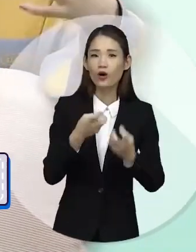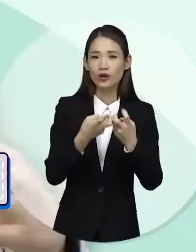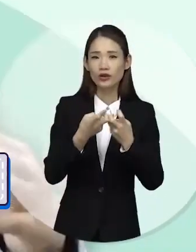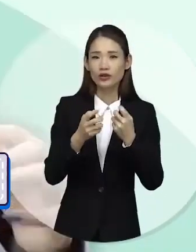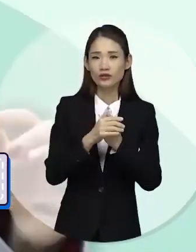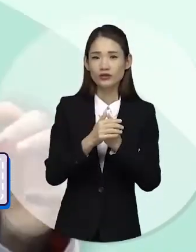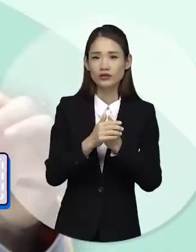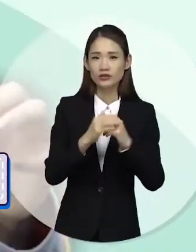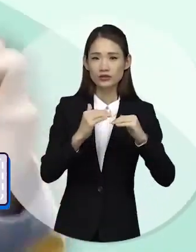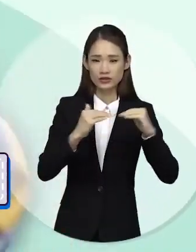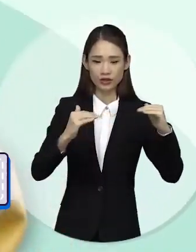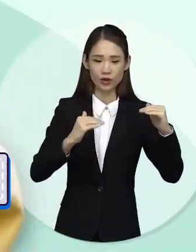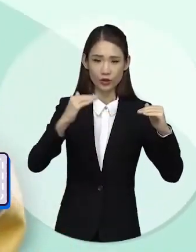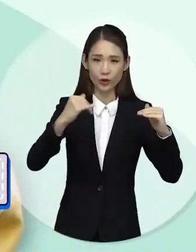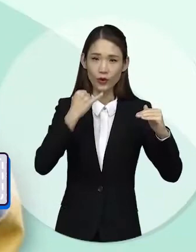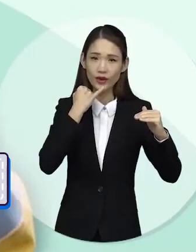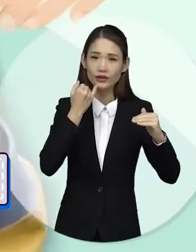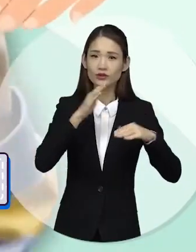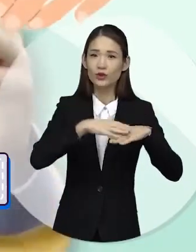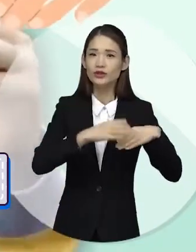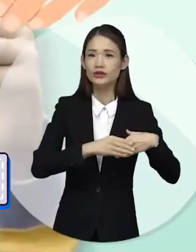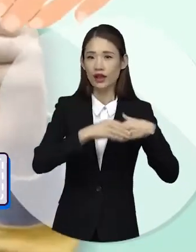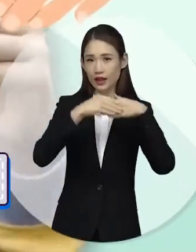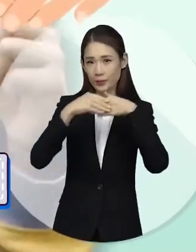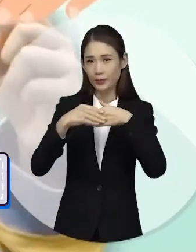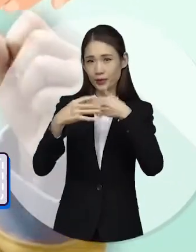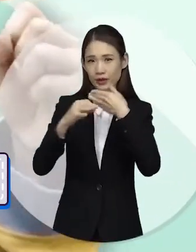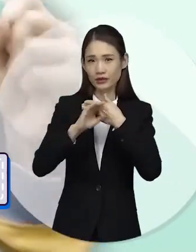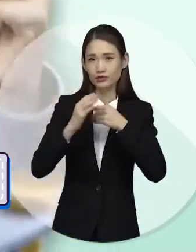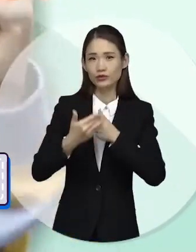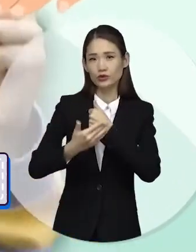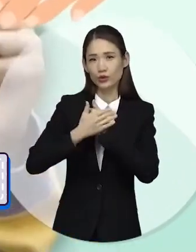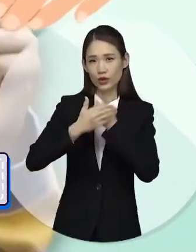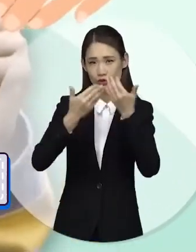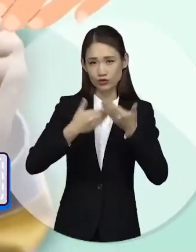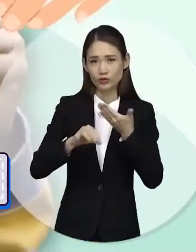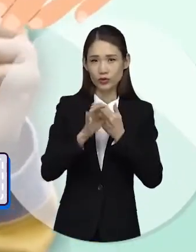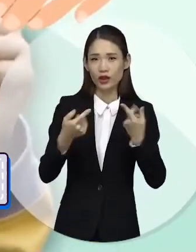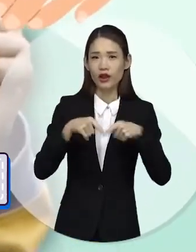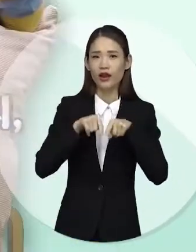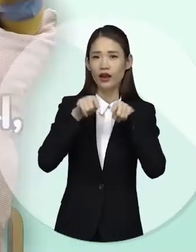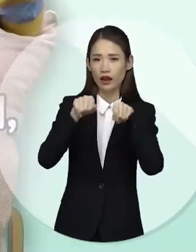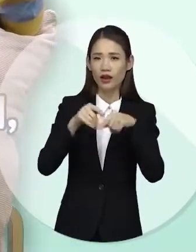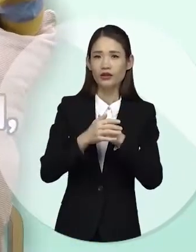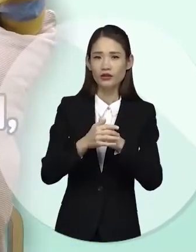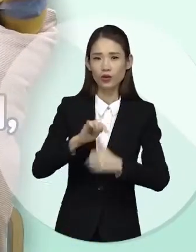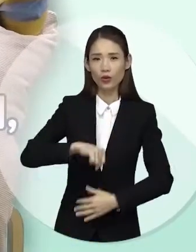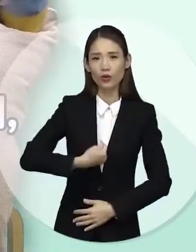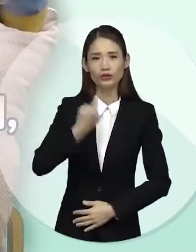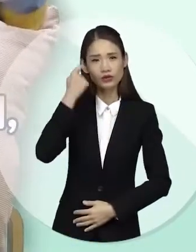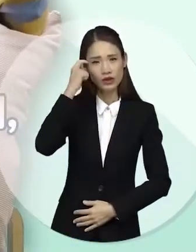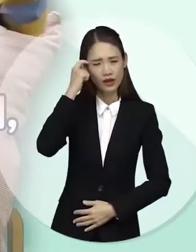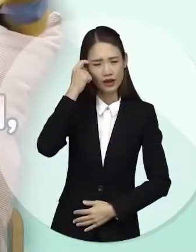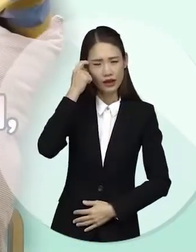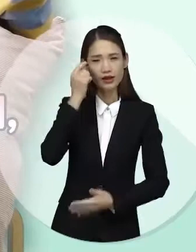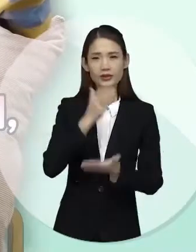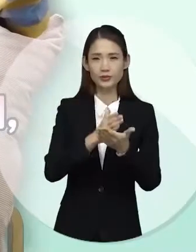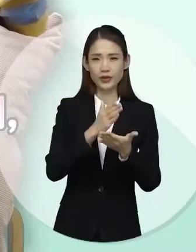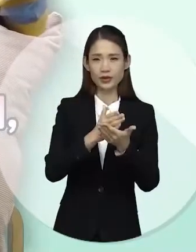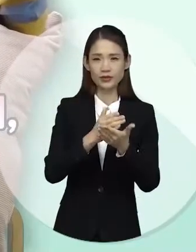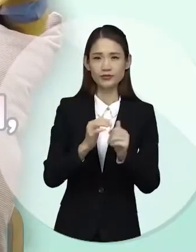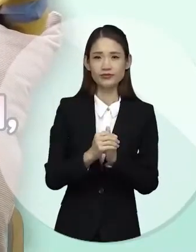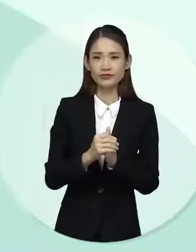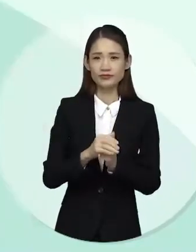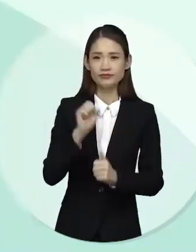내가 턱이 조금 있어도 괜찮아요. 손을 잡아주시면 부축해서 갈 수 있어요. 라던가 이렇게 사실 혼자 생각해서 모를